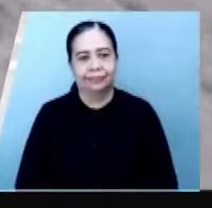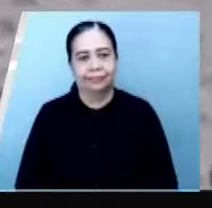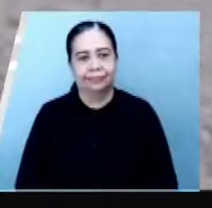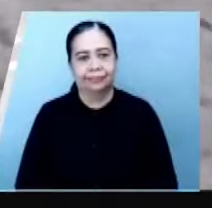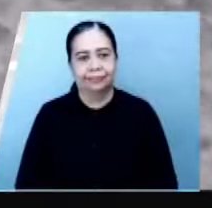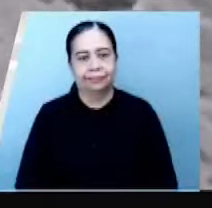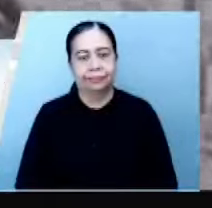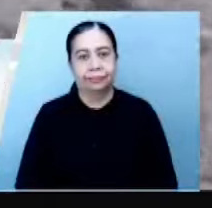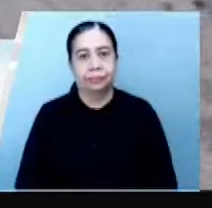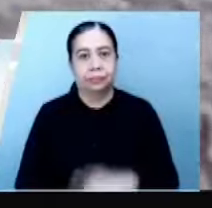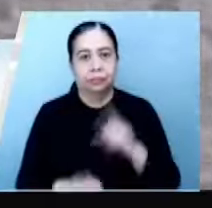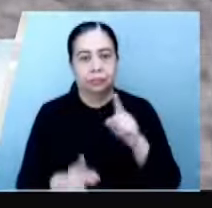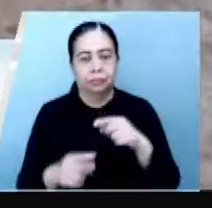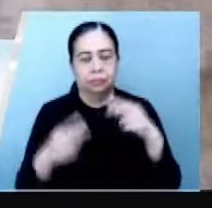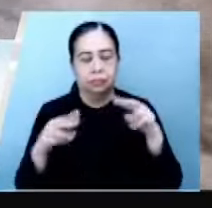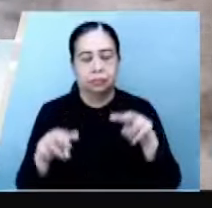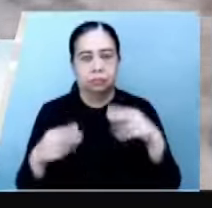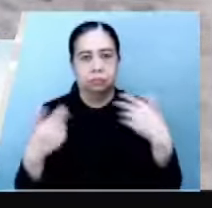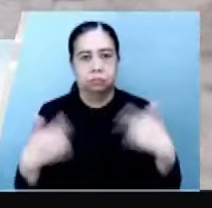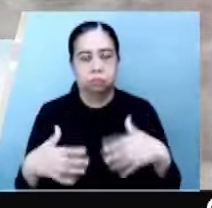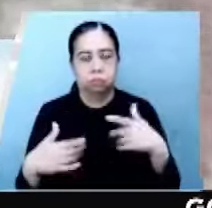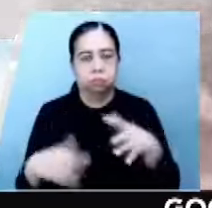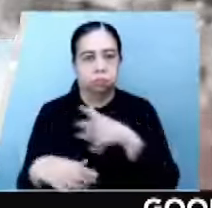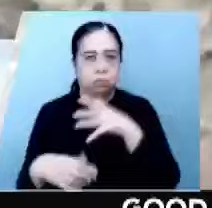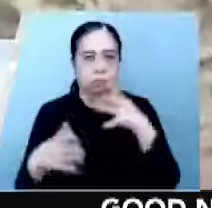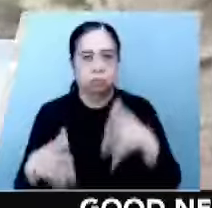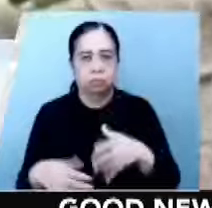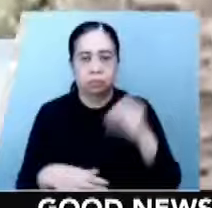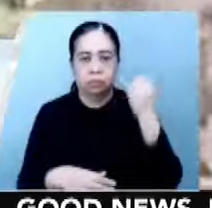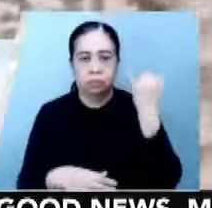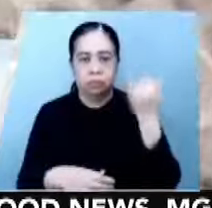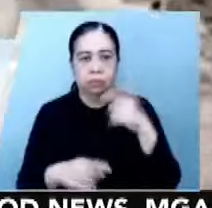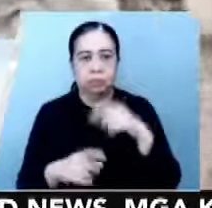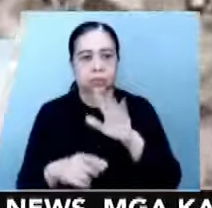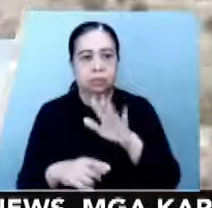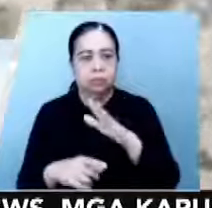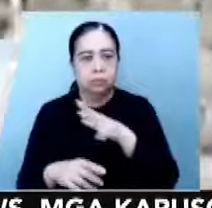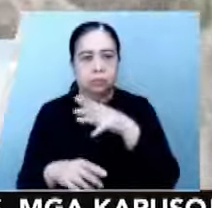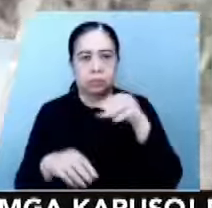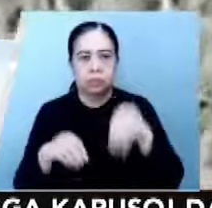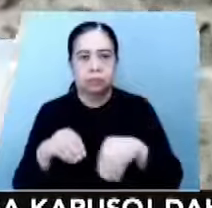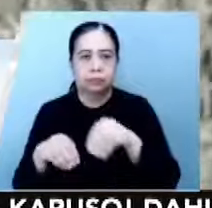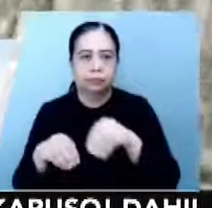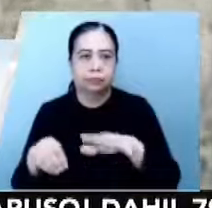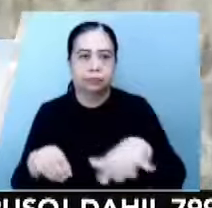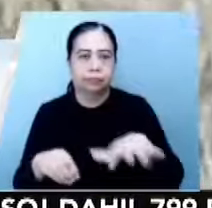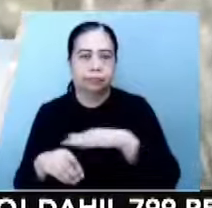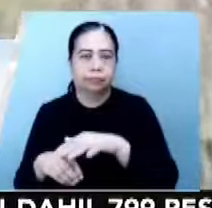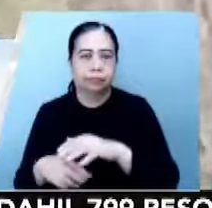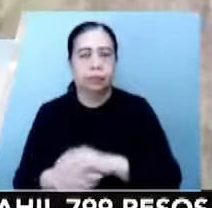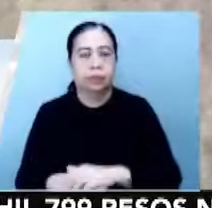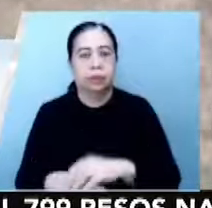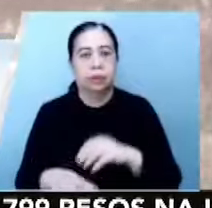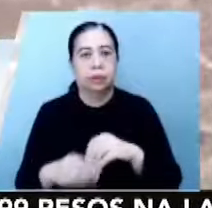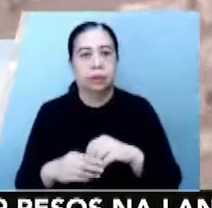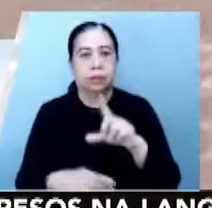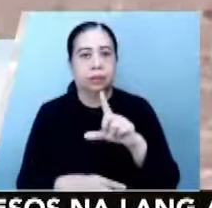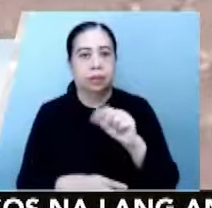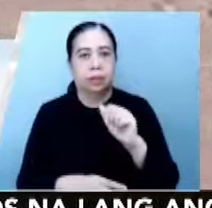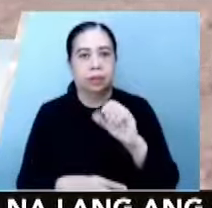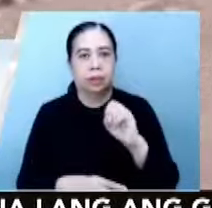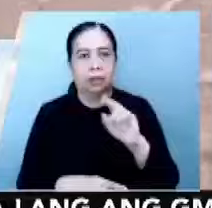Ito na ang tumambad sa magsasakang si Jusery sa kanyang sakahan sa Barangay Masulog sa La Castellana,